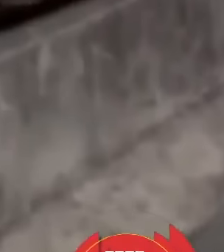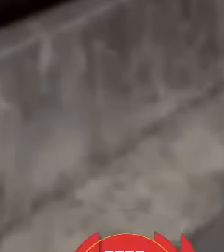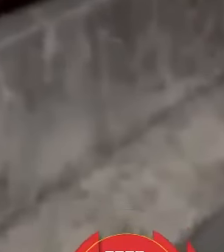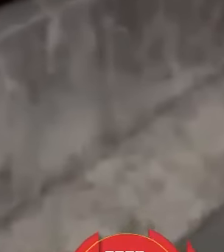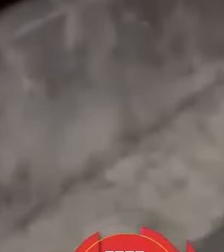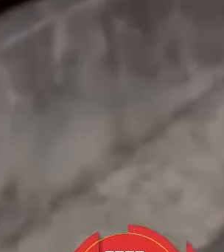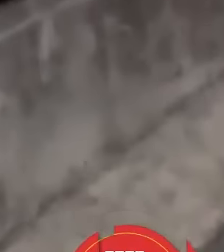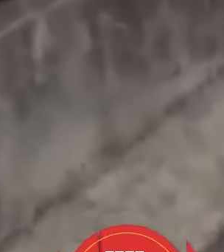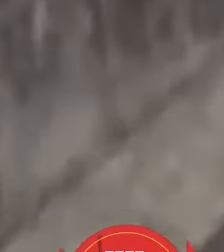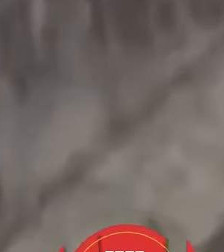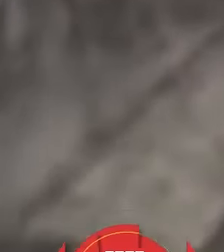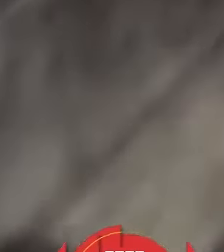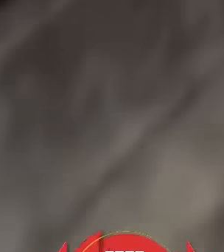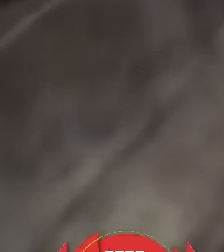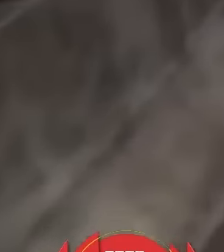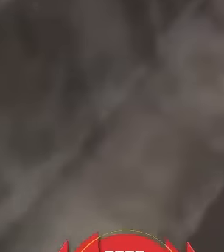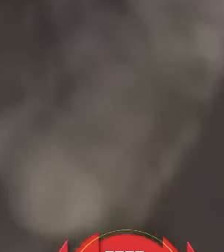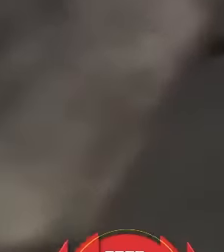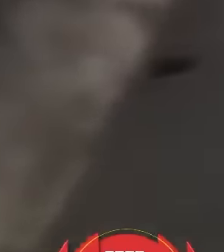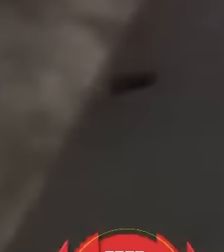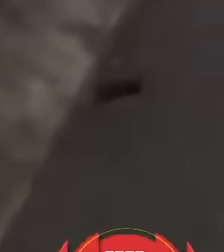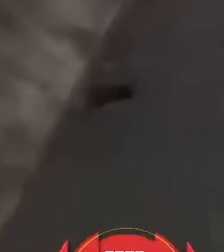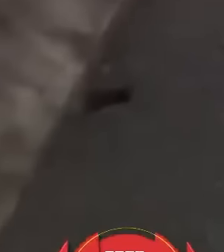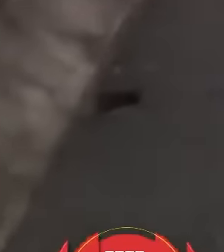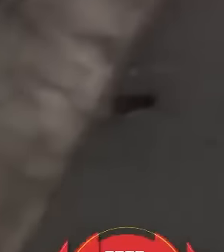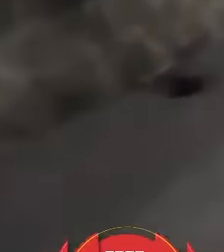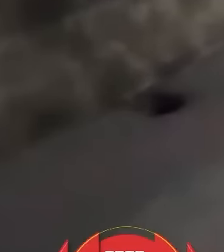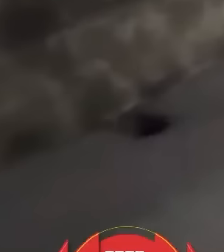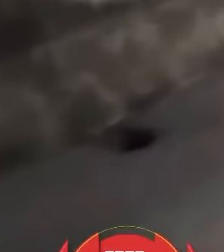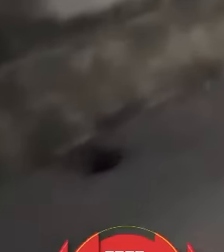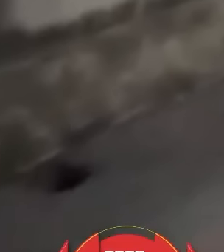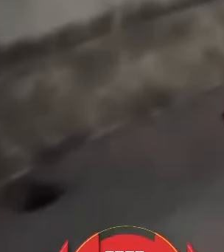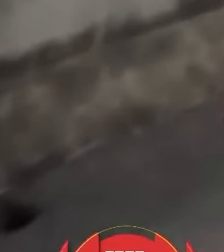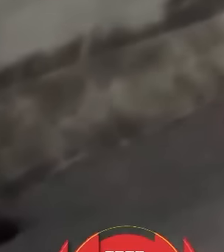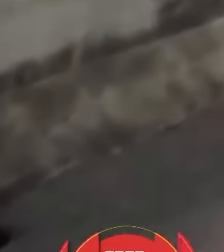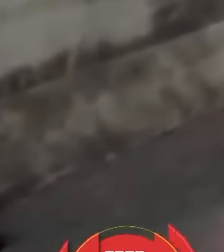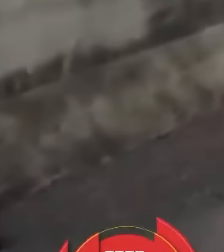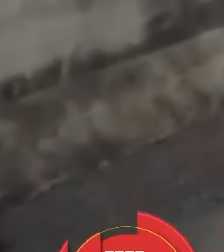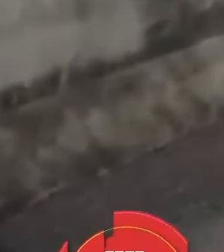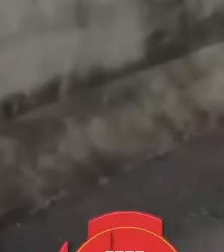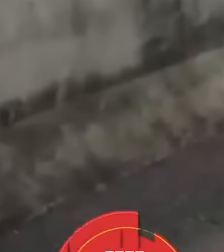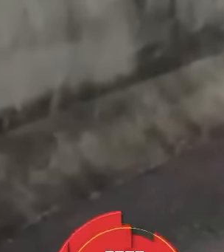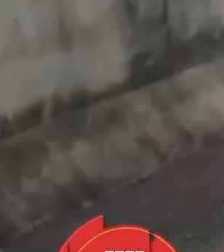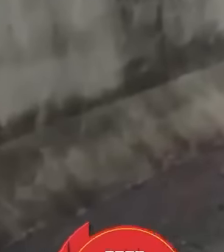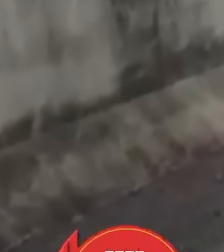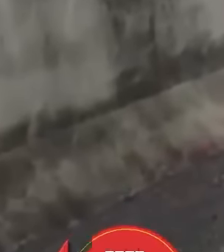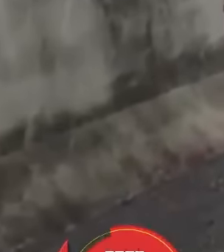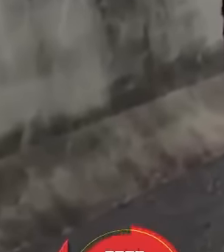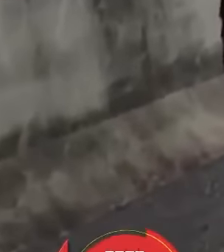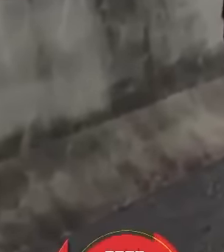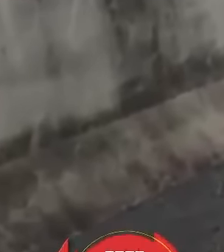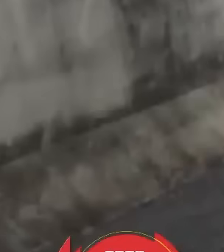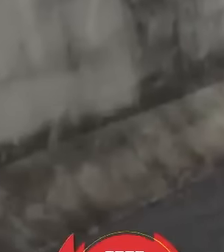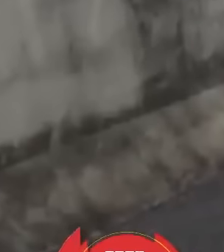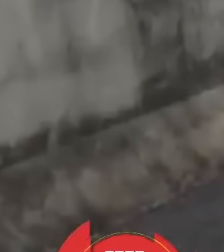แต่เนี่ยเหมือนเขาเอามาถ่ายโฆษณาก็เลยมันอาจจะฟังได้นิดนึงห้ามวิ่งอยู่เฉยๆนะฮะอันนี้สั่งโทษนะฮะกุ๊กเนี่ยเหมือนไก่ไ